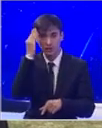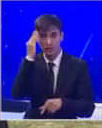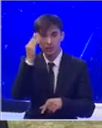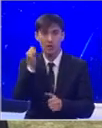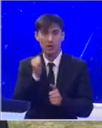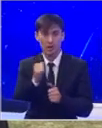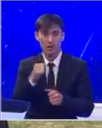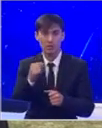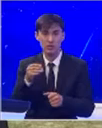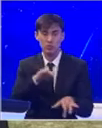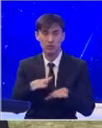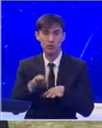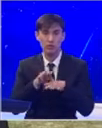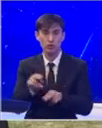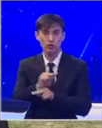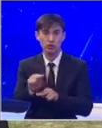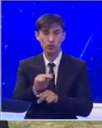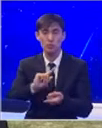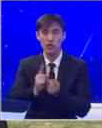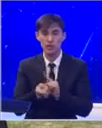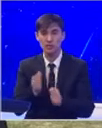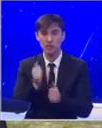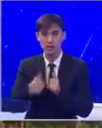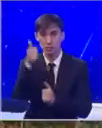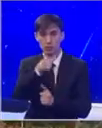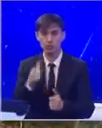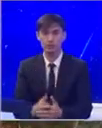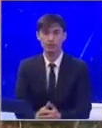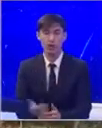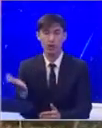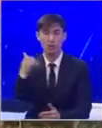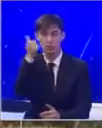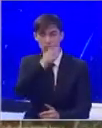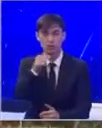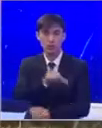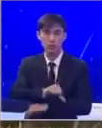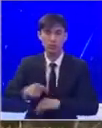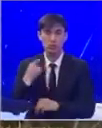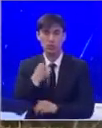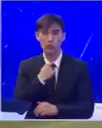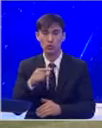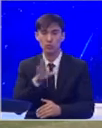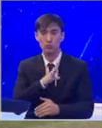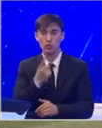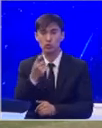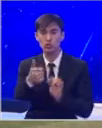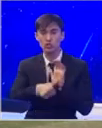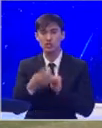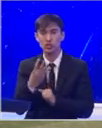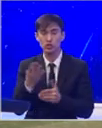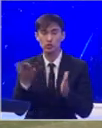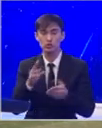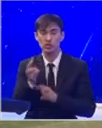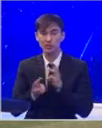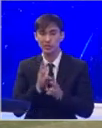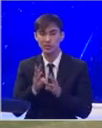замысел проведение учений меняется ежегодного в прошлом году на территории талды-курган а произошло 164 случае